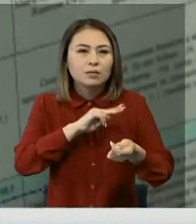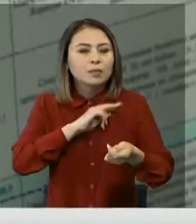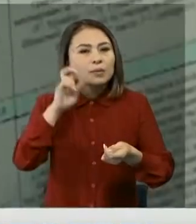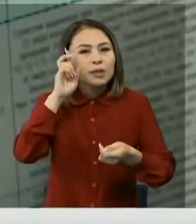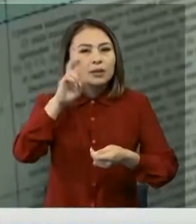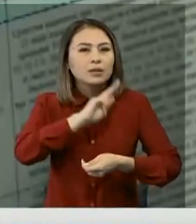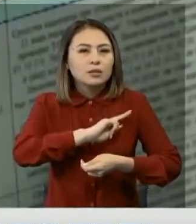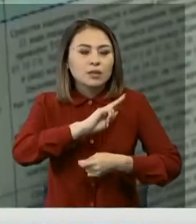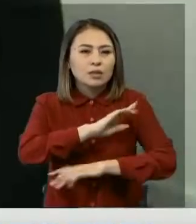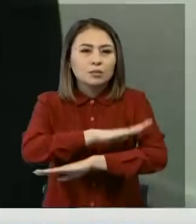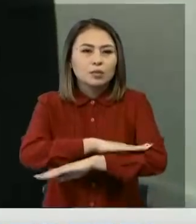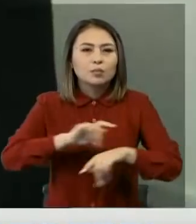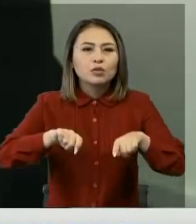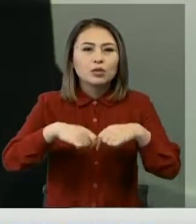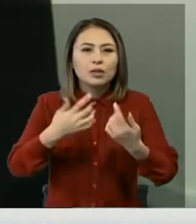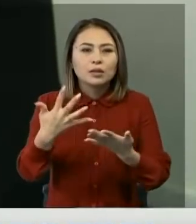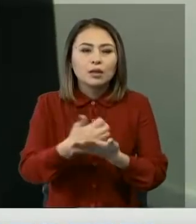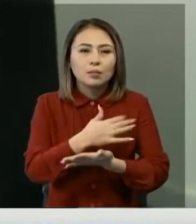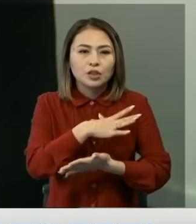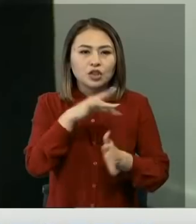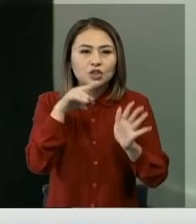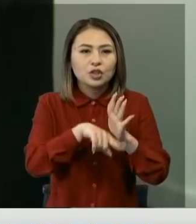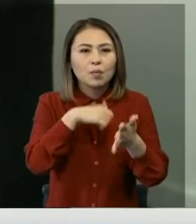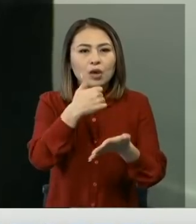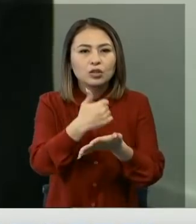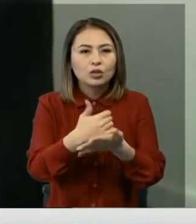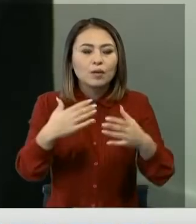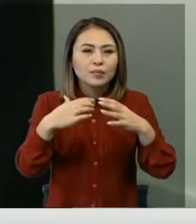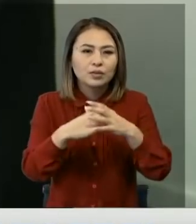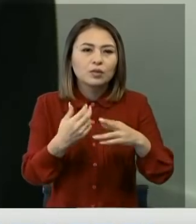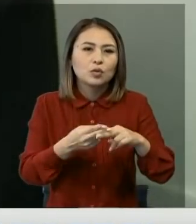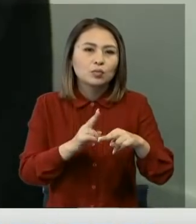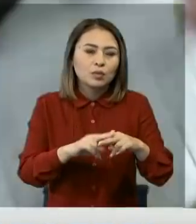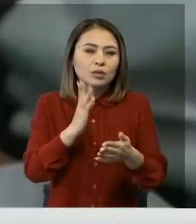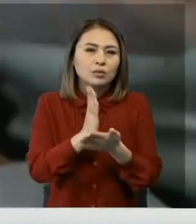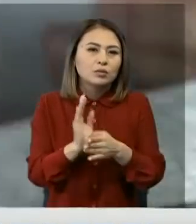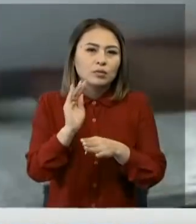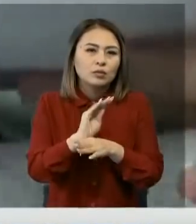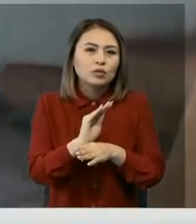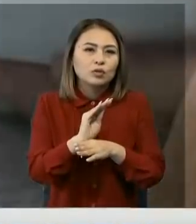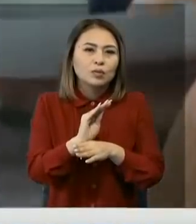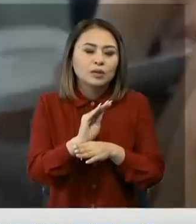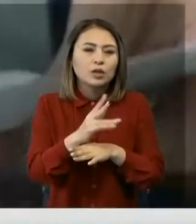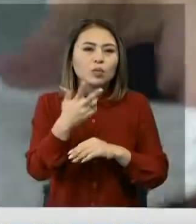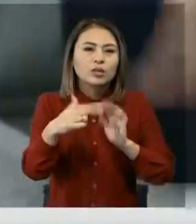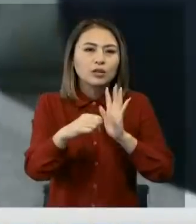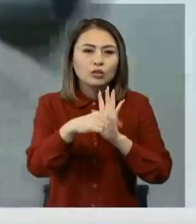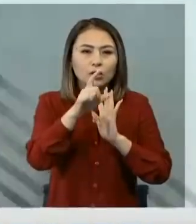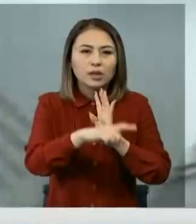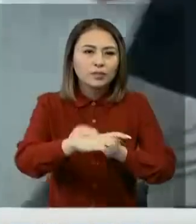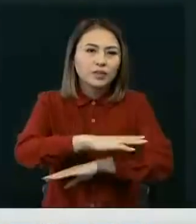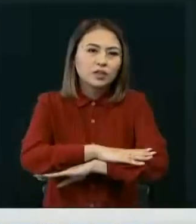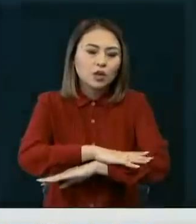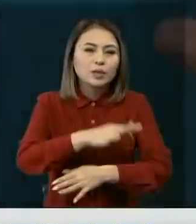қызметкерлері мемлекеттік қызмет тәртібін бұзған анықталған. Ішінде басшылық құрамда бар. Сонымен қатар 36